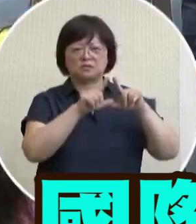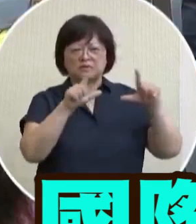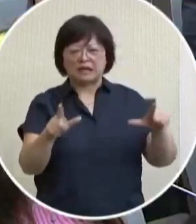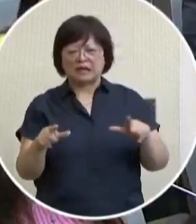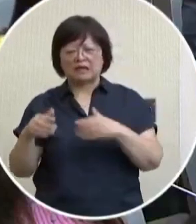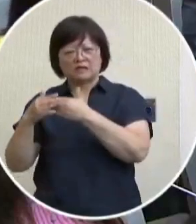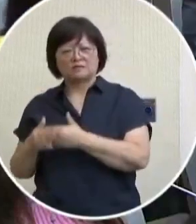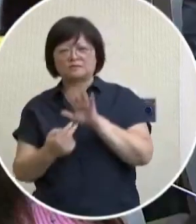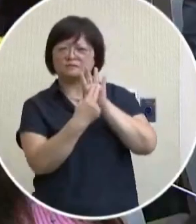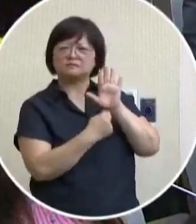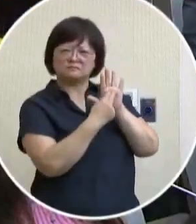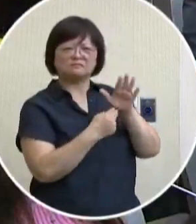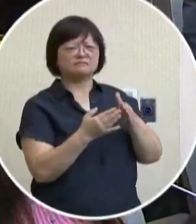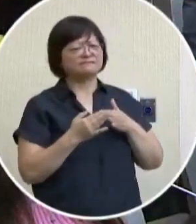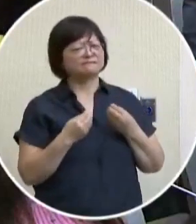释，